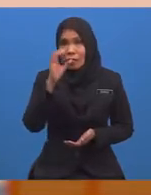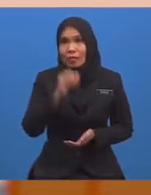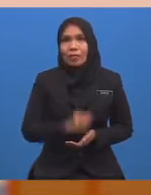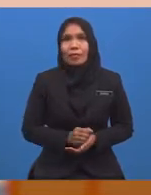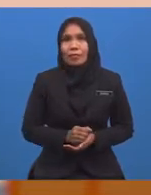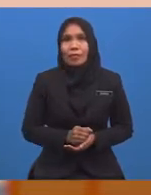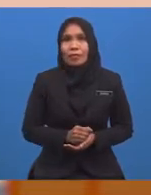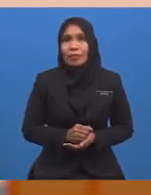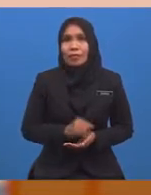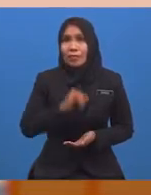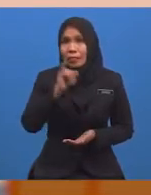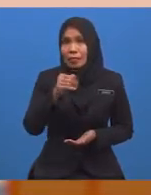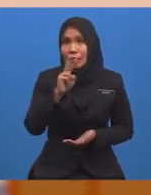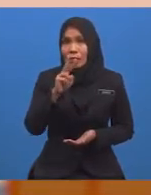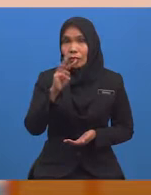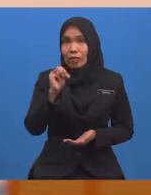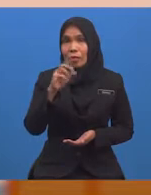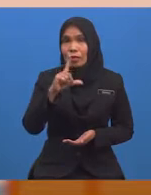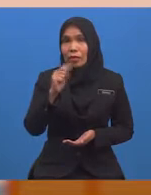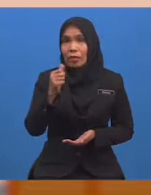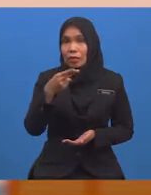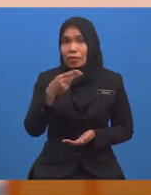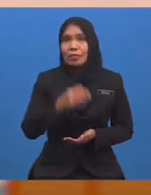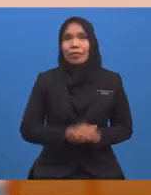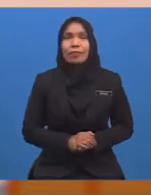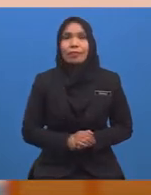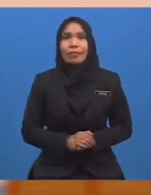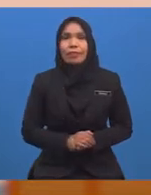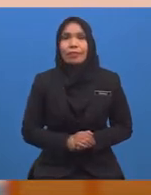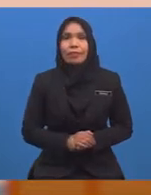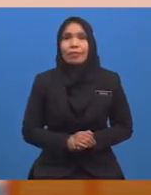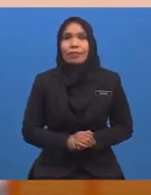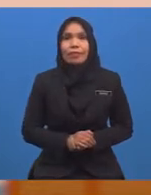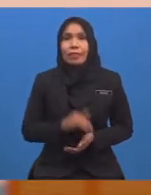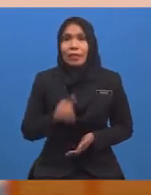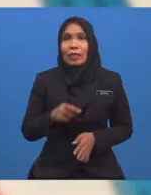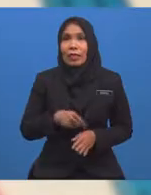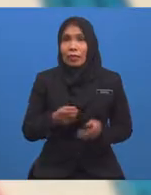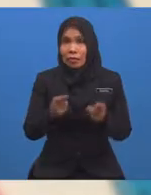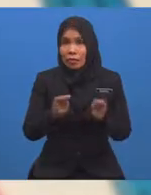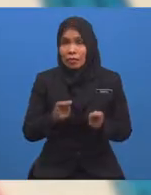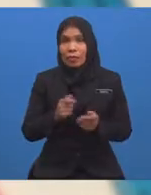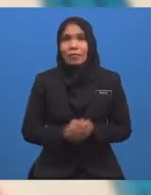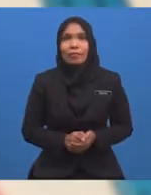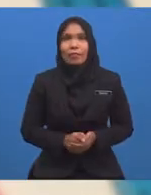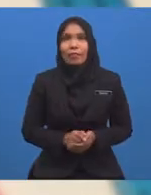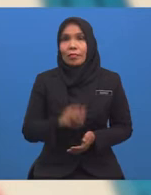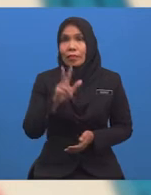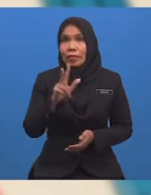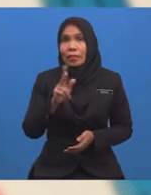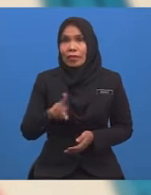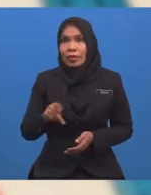diterima tiga orang kanak-kanak dengan mendarat 10 biji